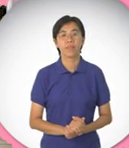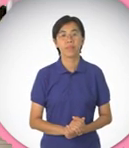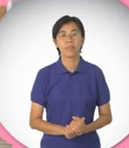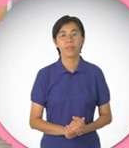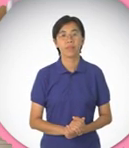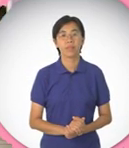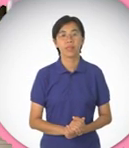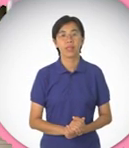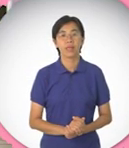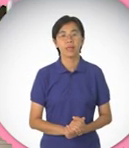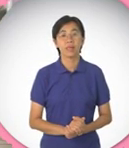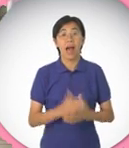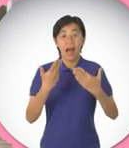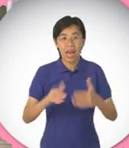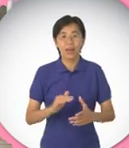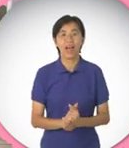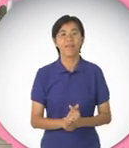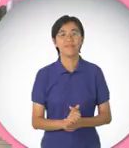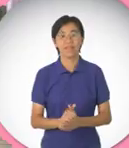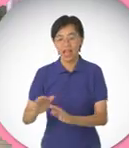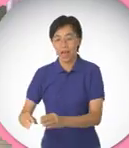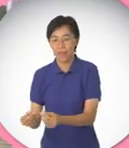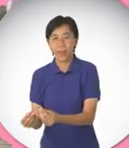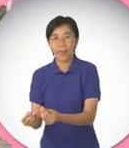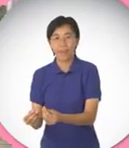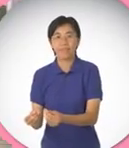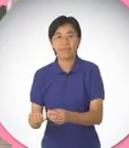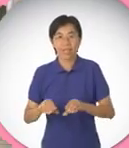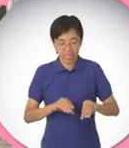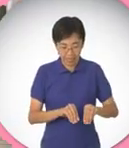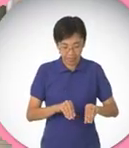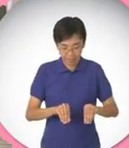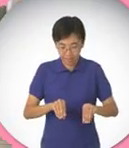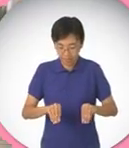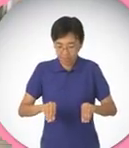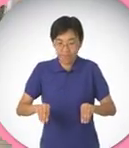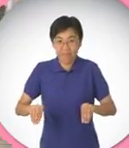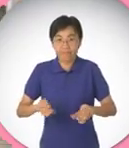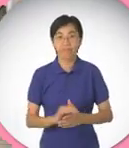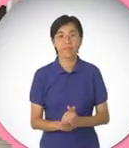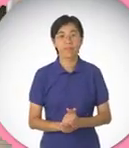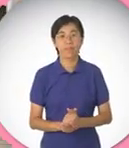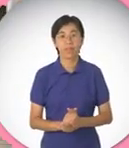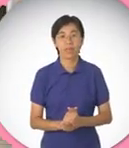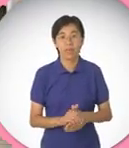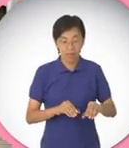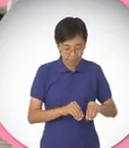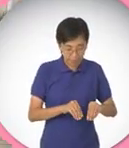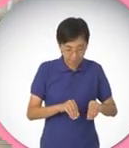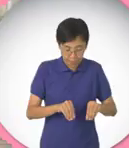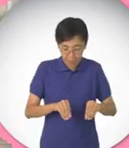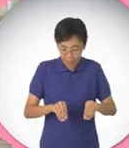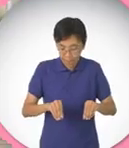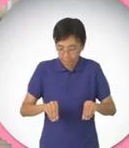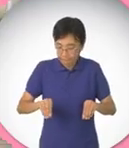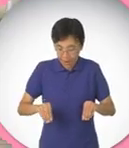นะคะเสร็จแล้วเราก็เอามือแตะแป้งนิดนึงนะคะแล้วก็จับตรงที่เป็น จับจีบ ใช่ตรงที่มันเป็นรอยต่อค่ะ ครับผม ให้สนิทเล